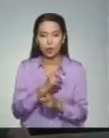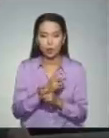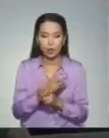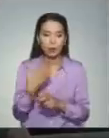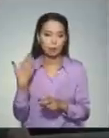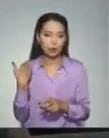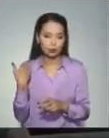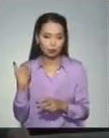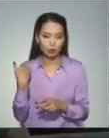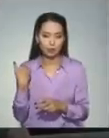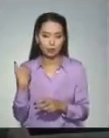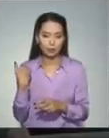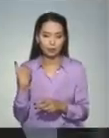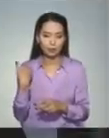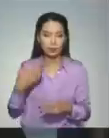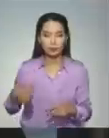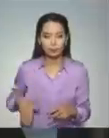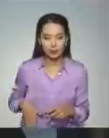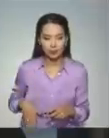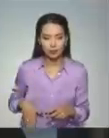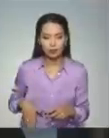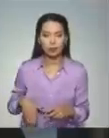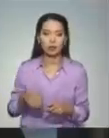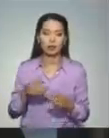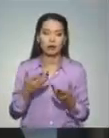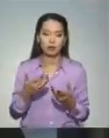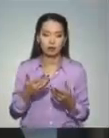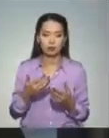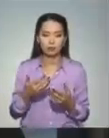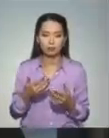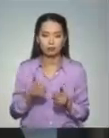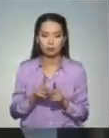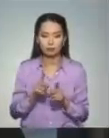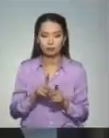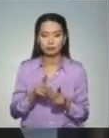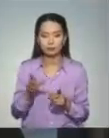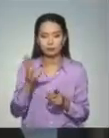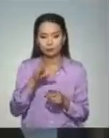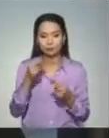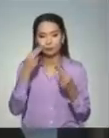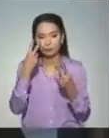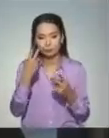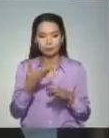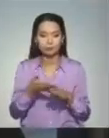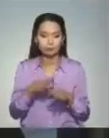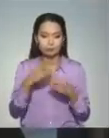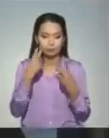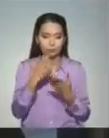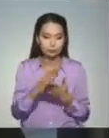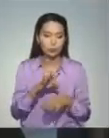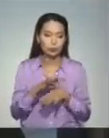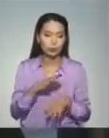плеча, бедра. Сейчас трое из них находятся в сознании, в реанимации. Проведены